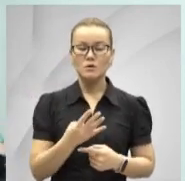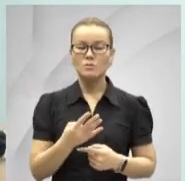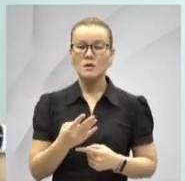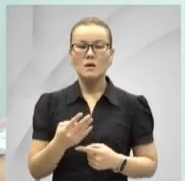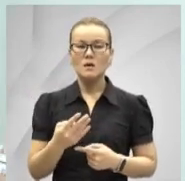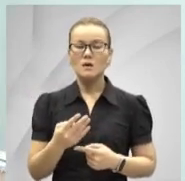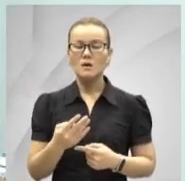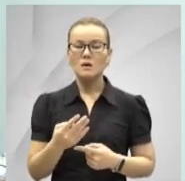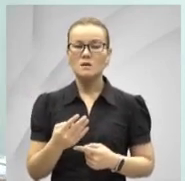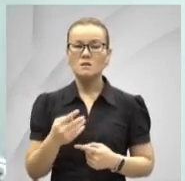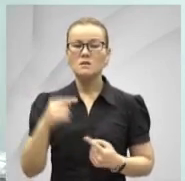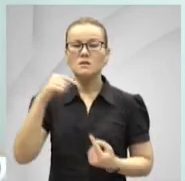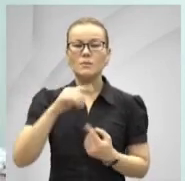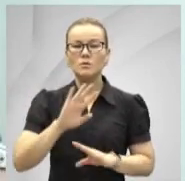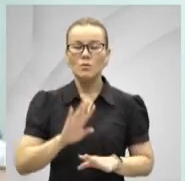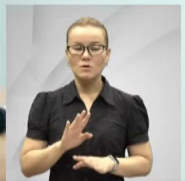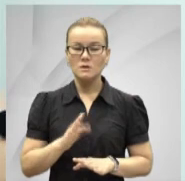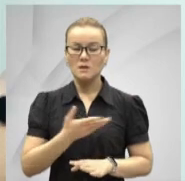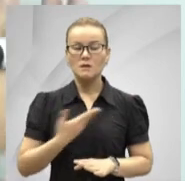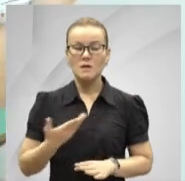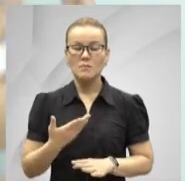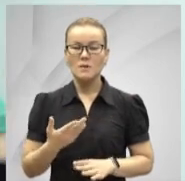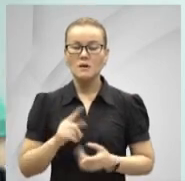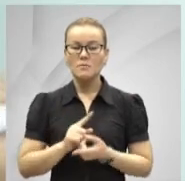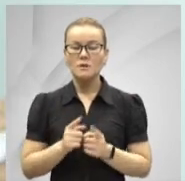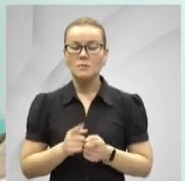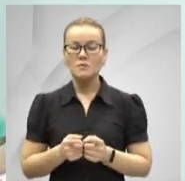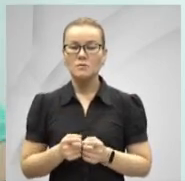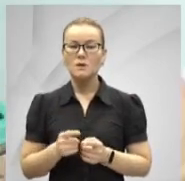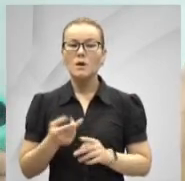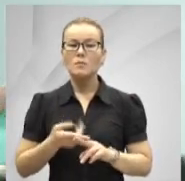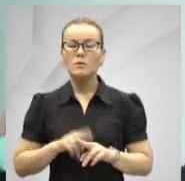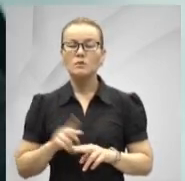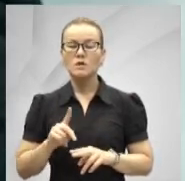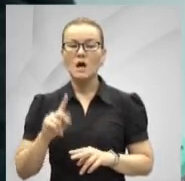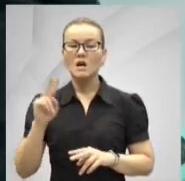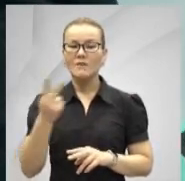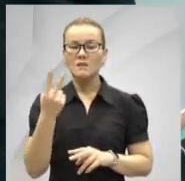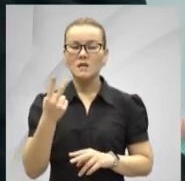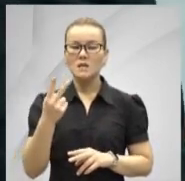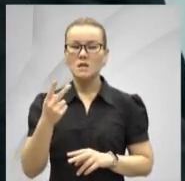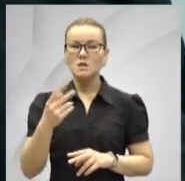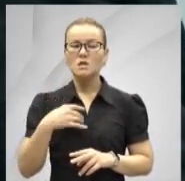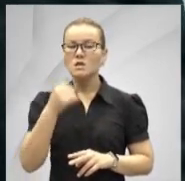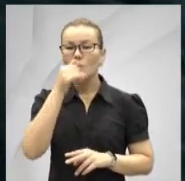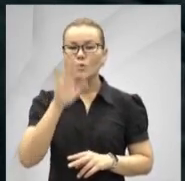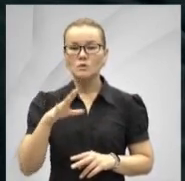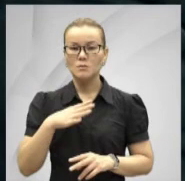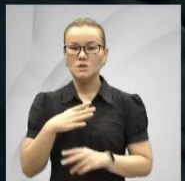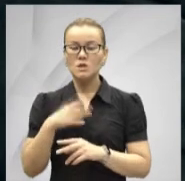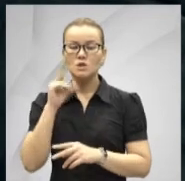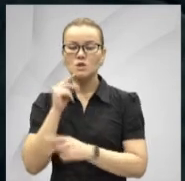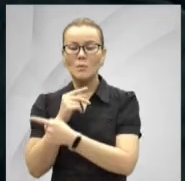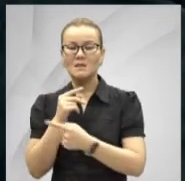нас по условию введения новой переменной, так как квадрат не может быть числом отрицательным.